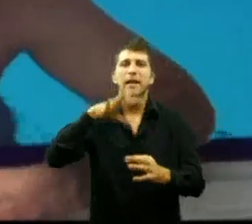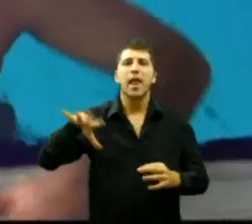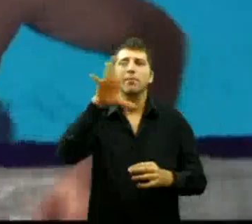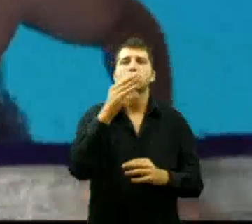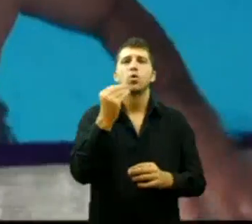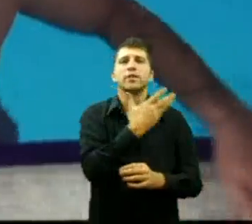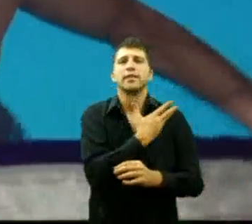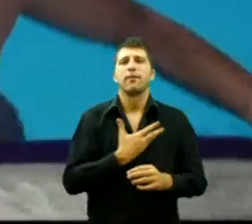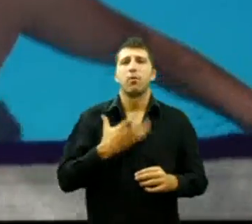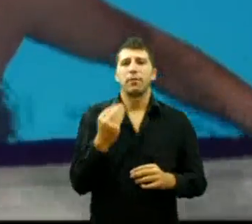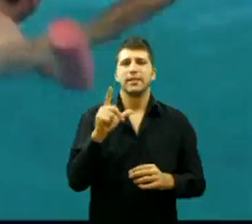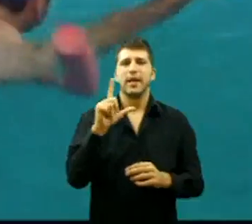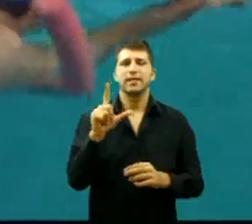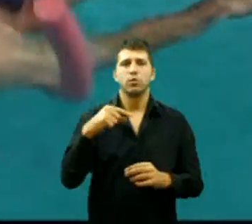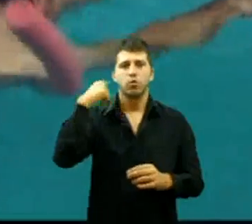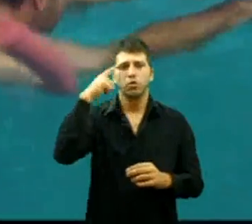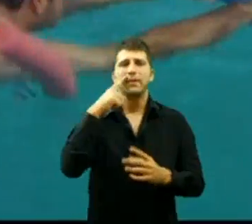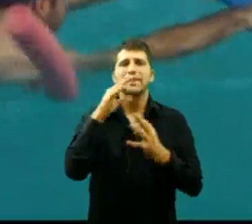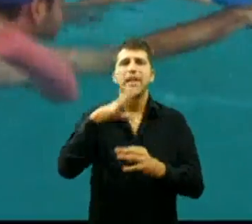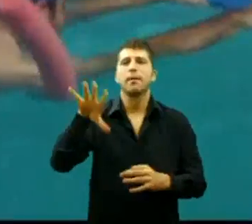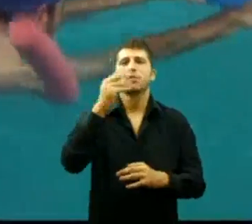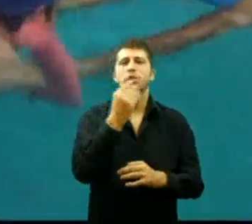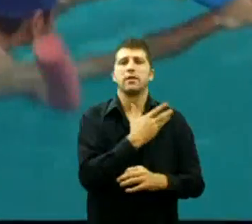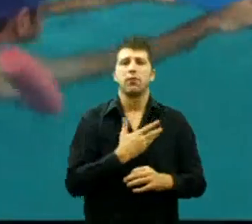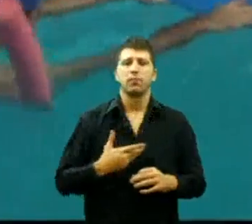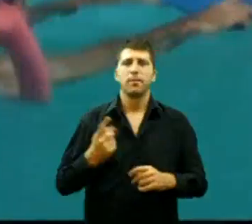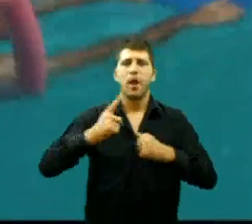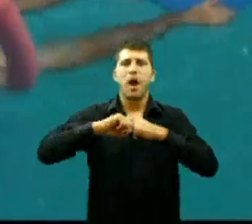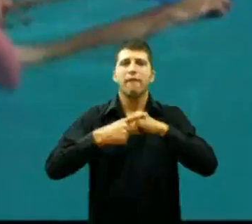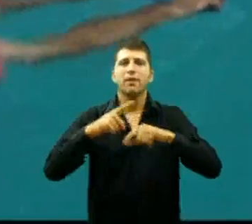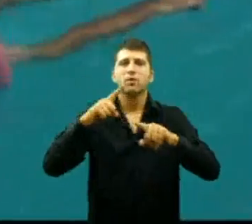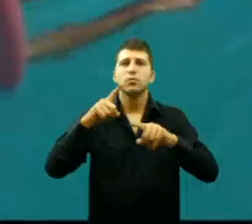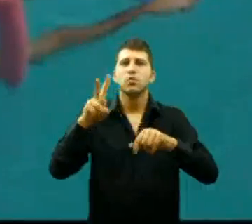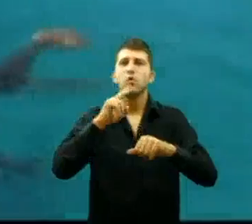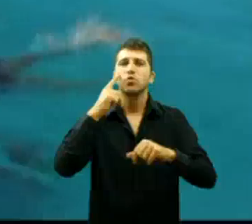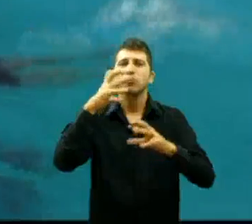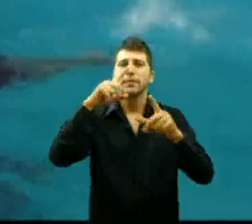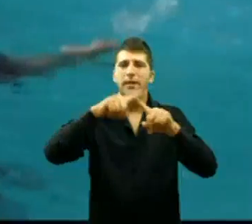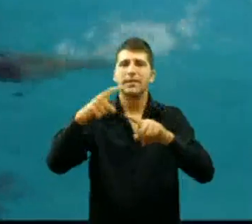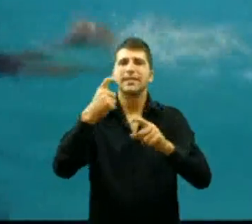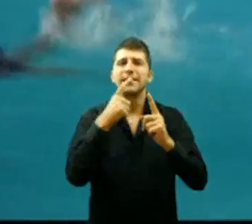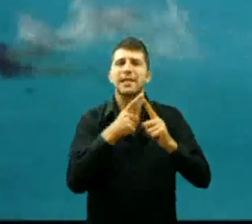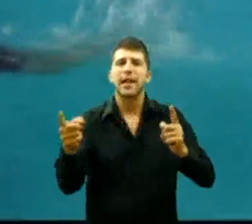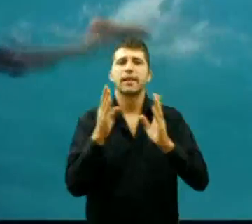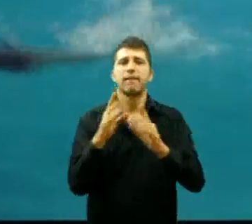düşünüyorum. İnsanları da çok seviyoruz. Hafta sonları düzenlenen kursun yıl boyu devam ettirilmesi